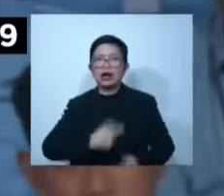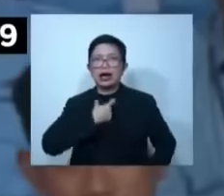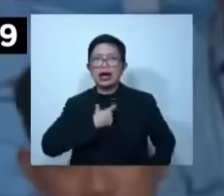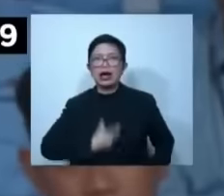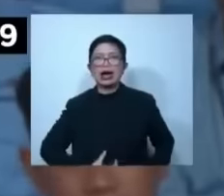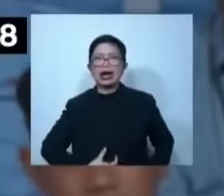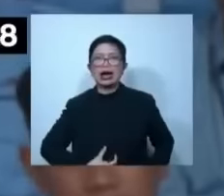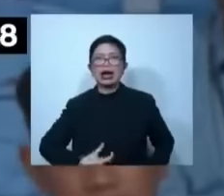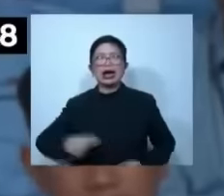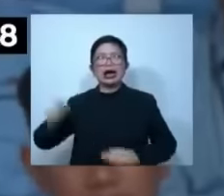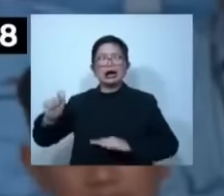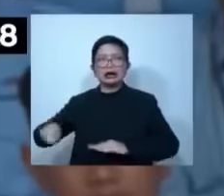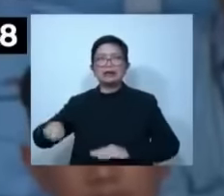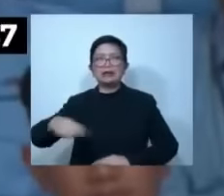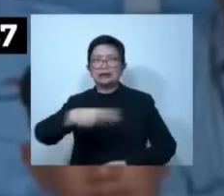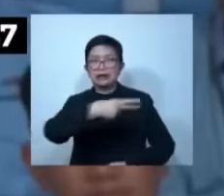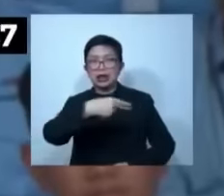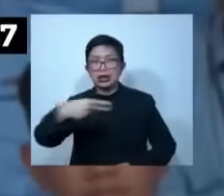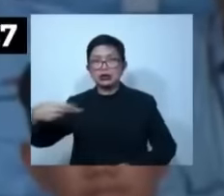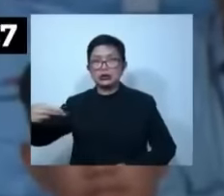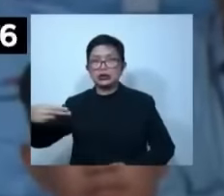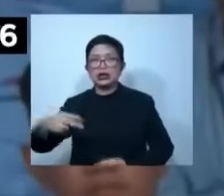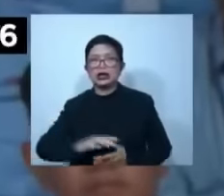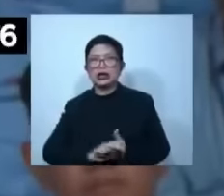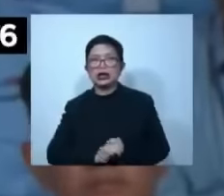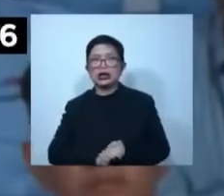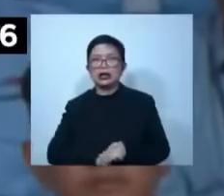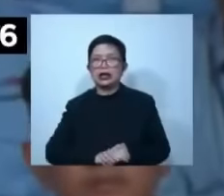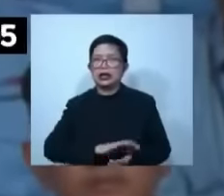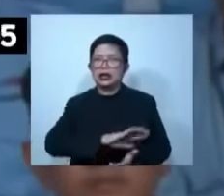di Republik Indonesia, semua